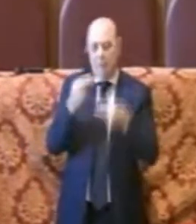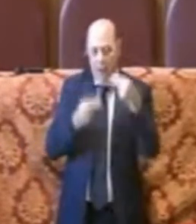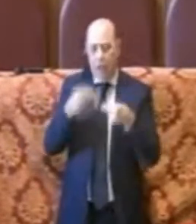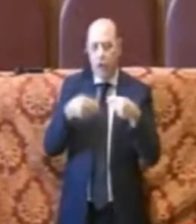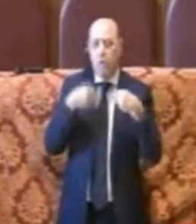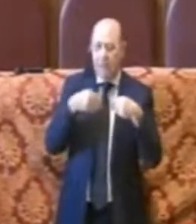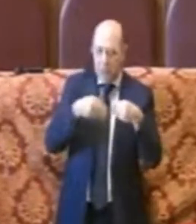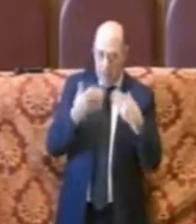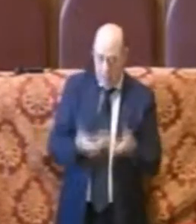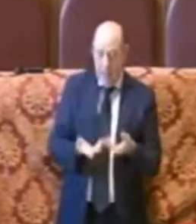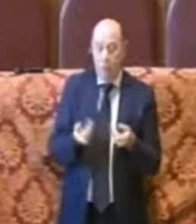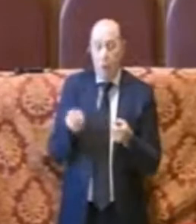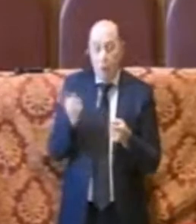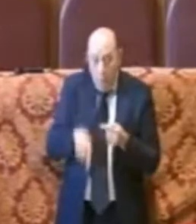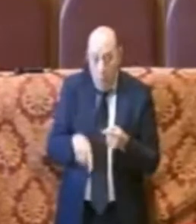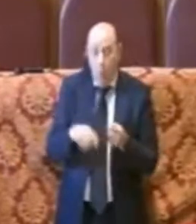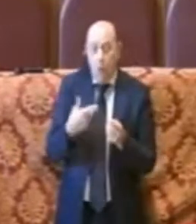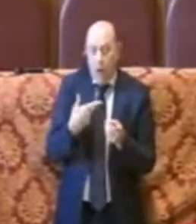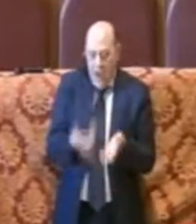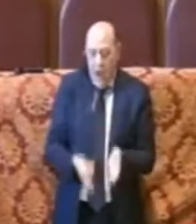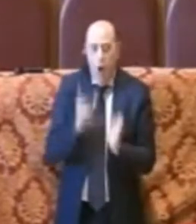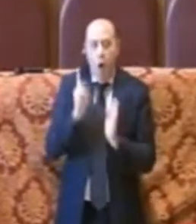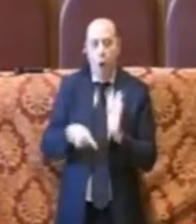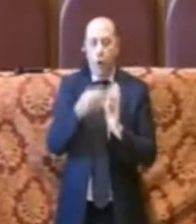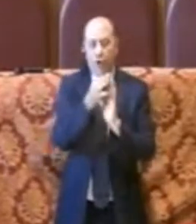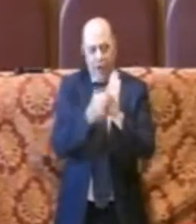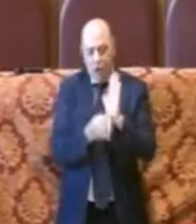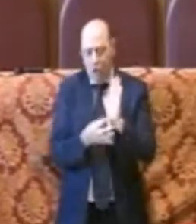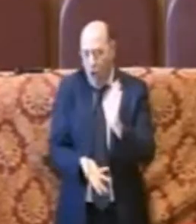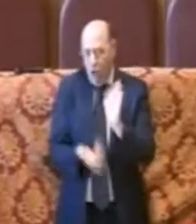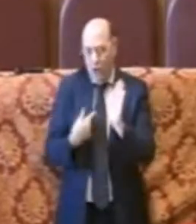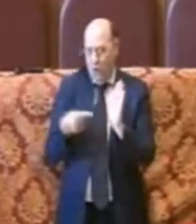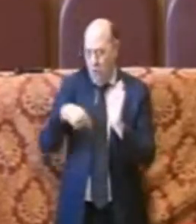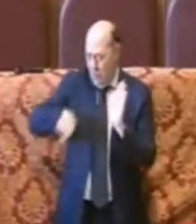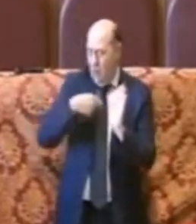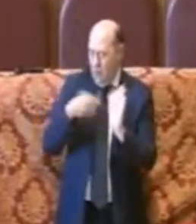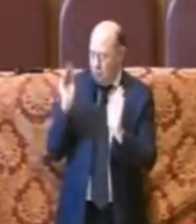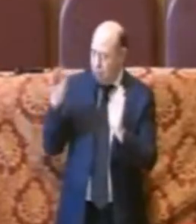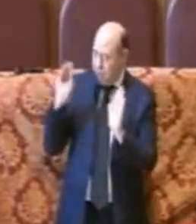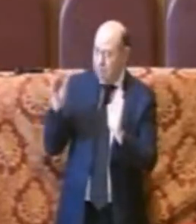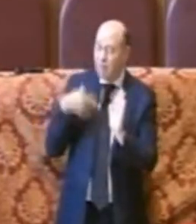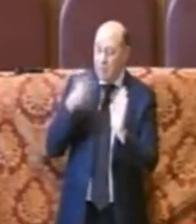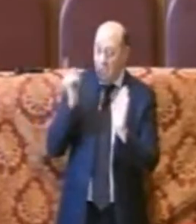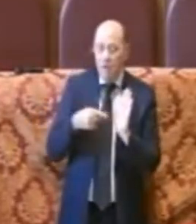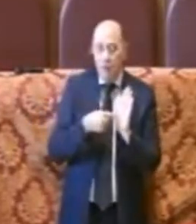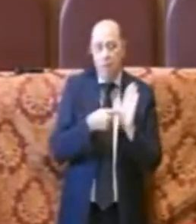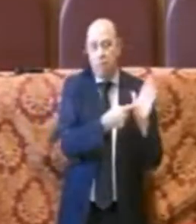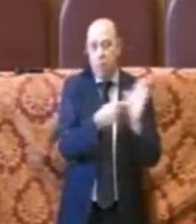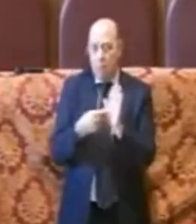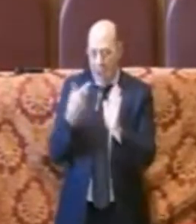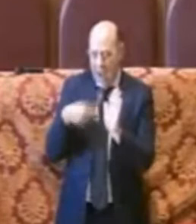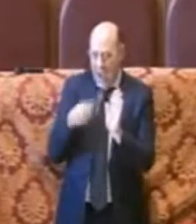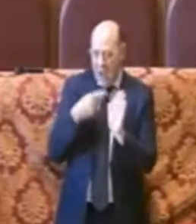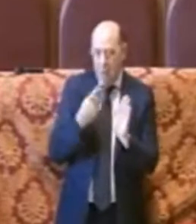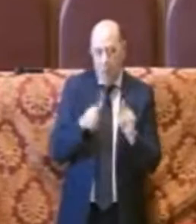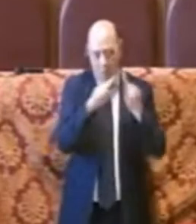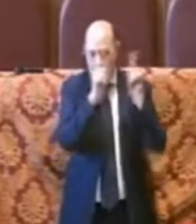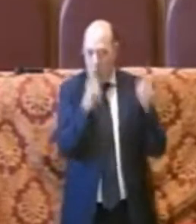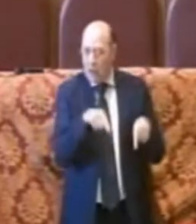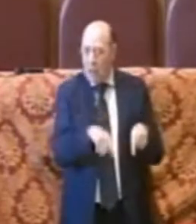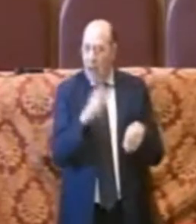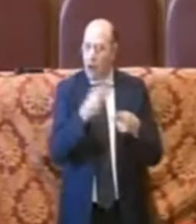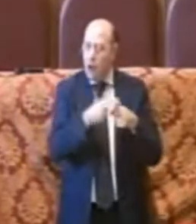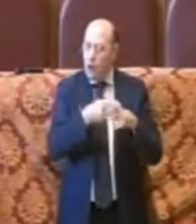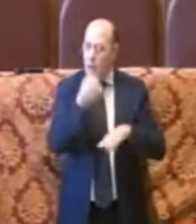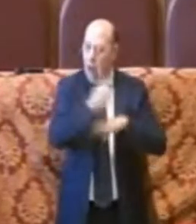partecipativo, ma al tempo stesso anche un ordine del giorno dove abbiamo chiesto che venga pubblicata nella sezione del portale istituzionale Roma